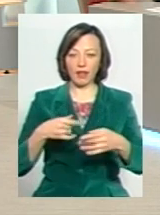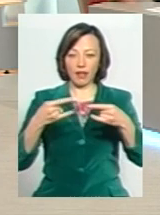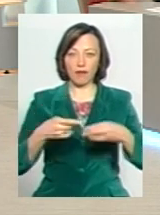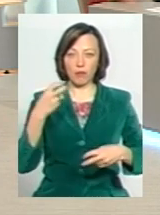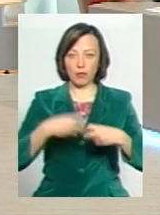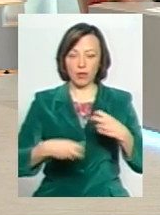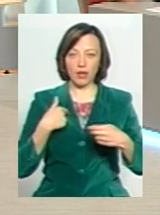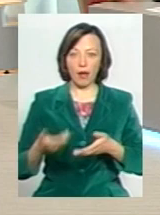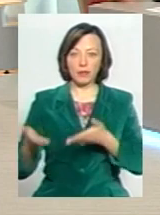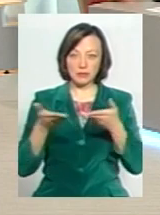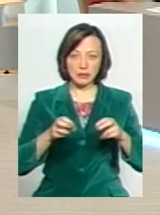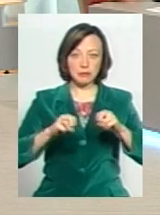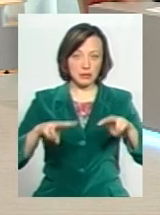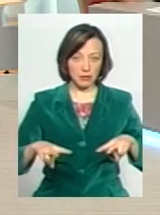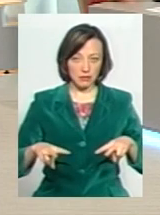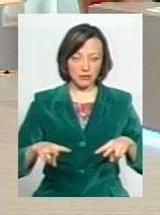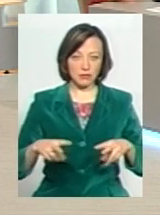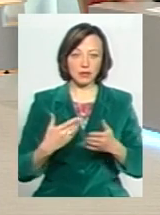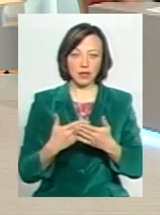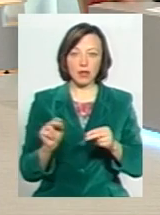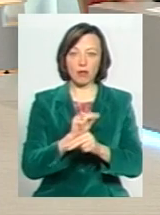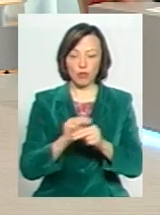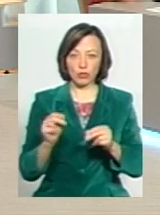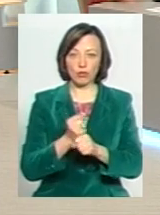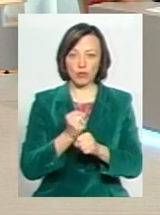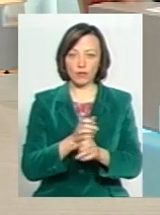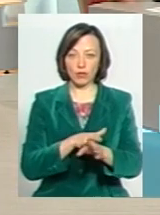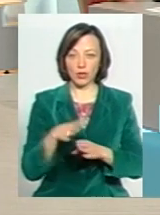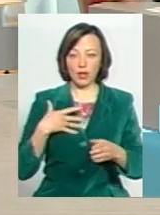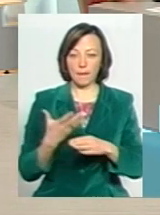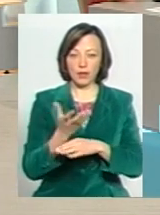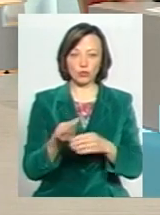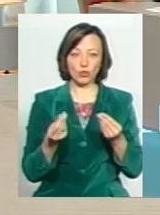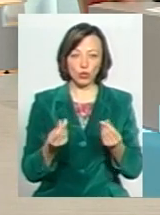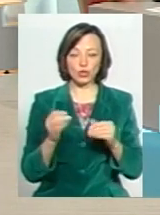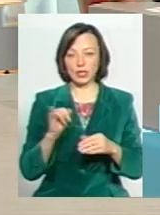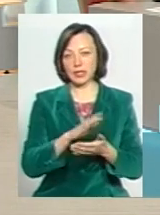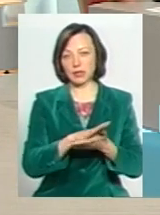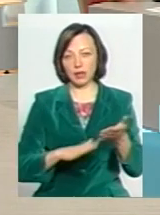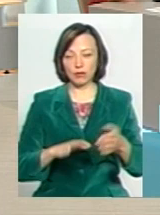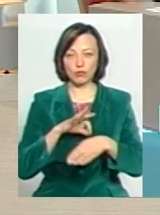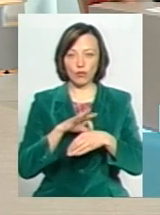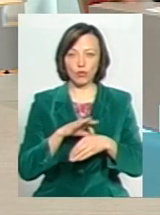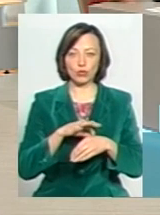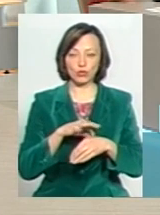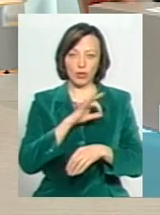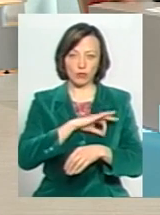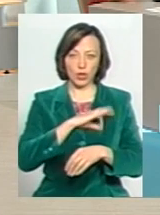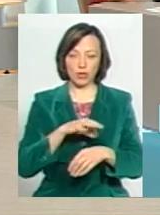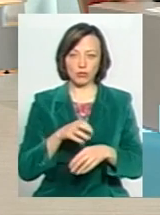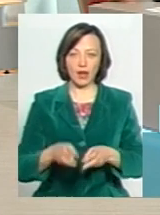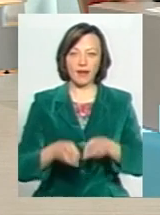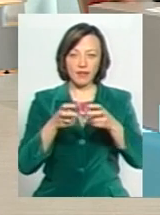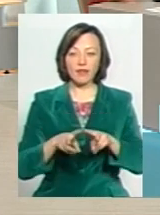я приглашаю кого? Спеціалістів. Вони роблять ремонтні роботи, я плачу гроші, і далі проводжу експлуатацію ліфтів. В